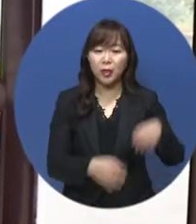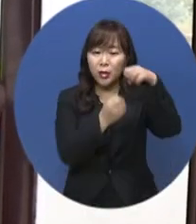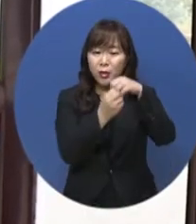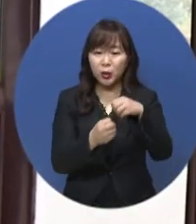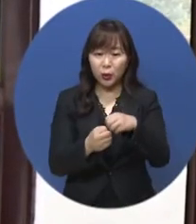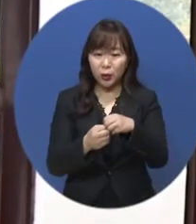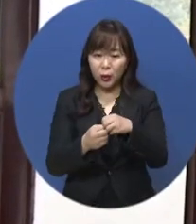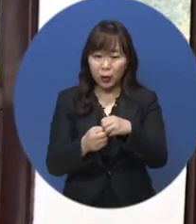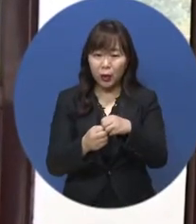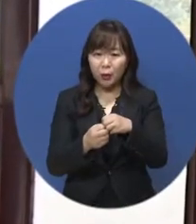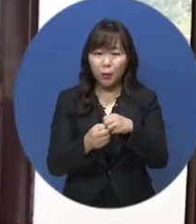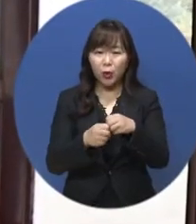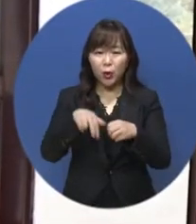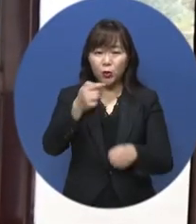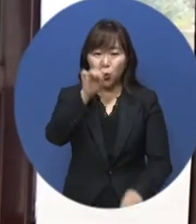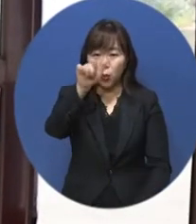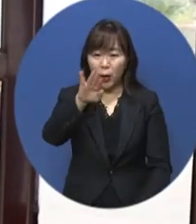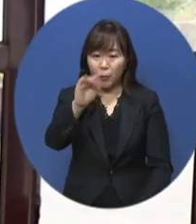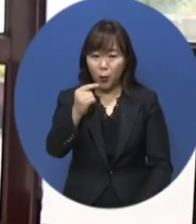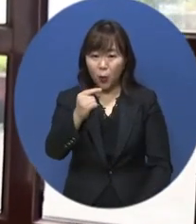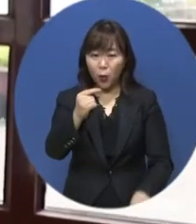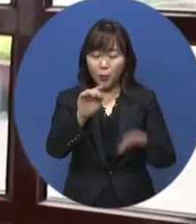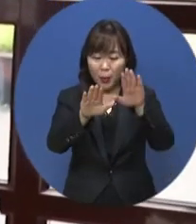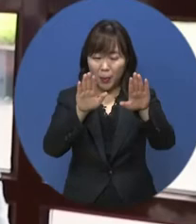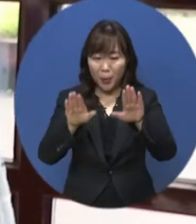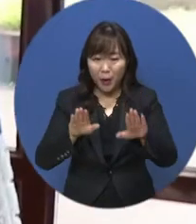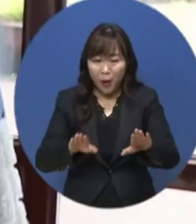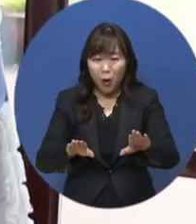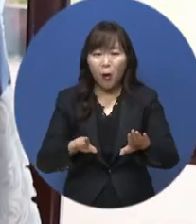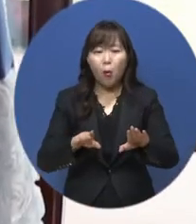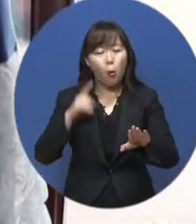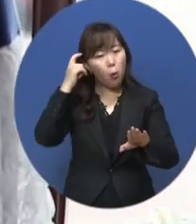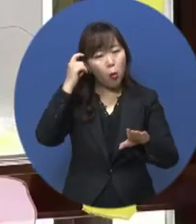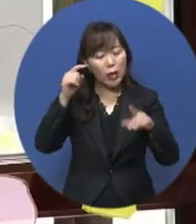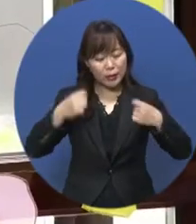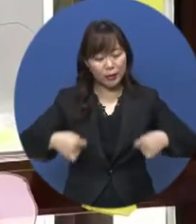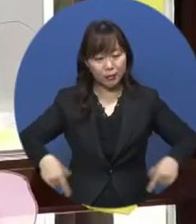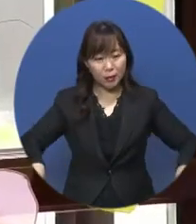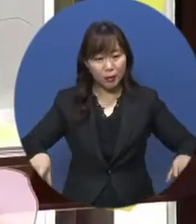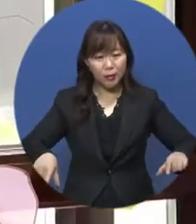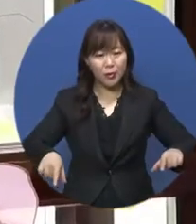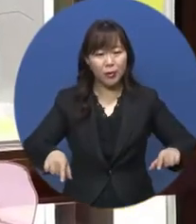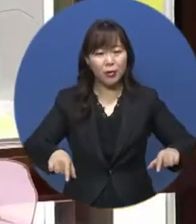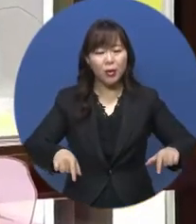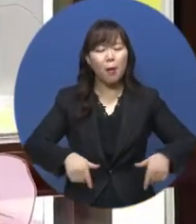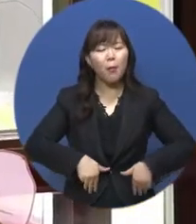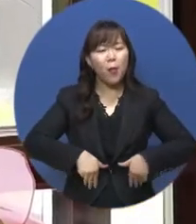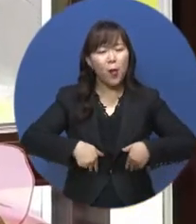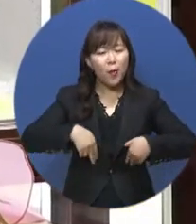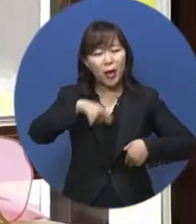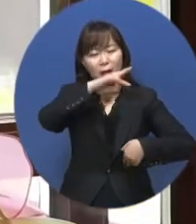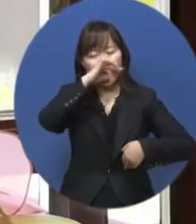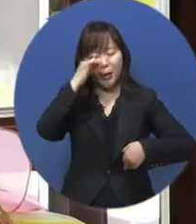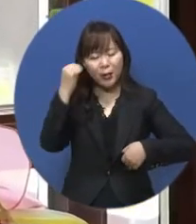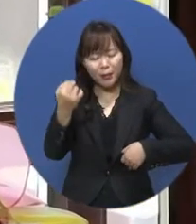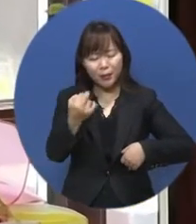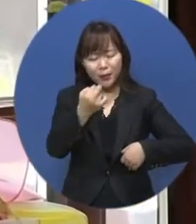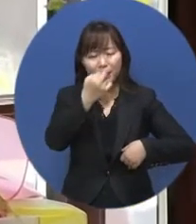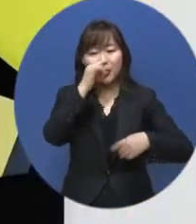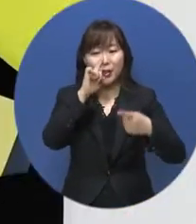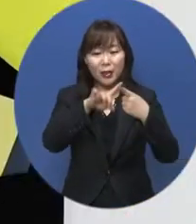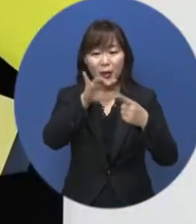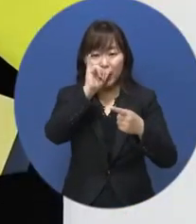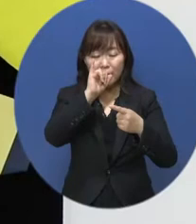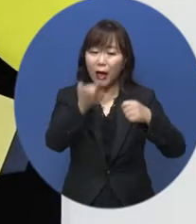전통의 조각보를 연상케 하는 치마가 돋보입니다. 봄에 향기로운 꽃내음이 깊이 스며든